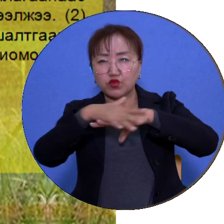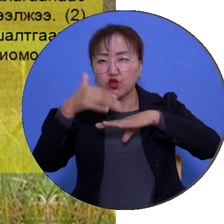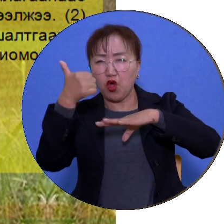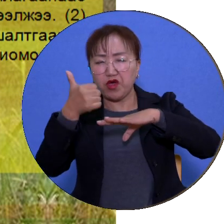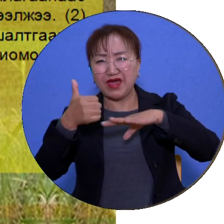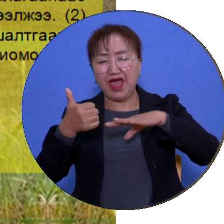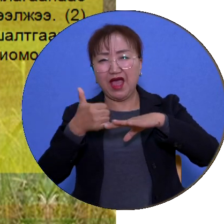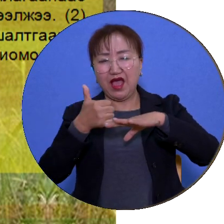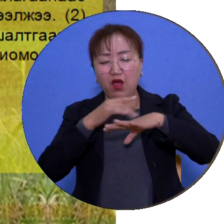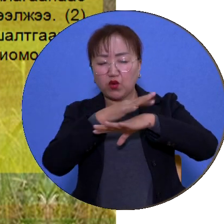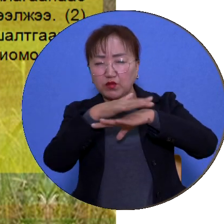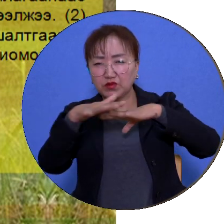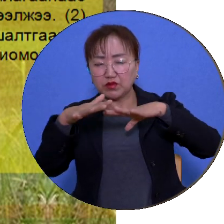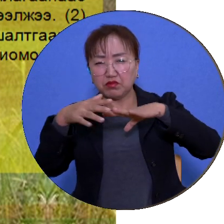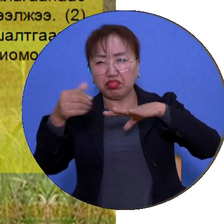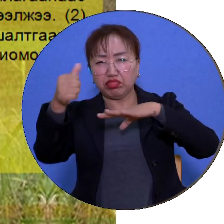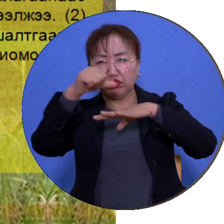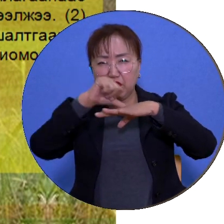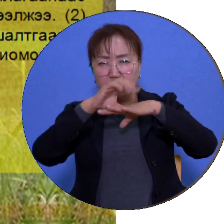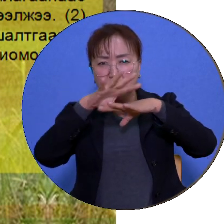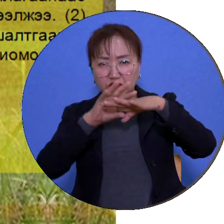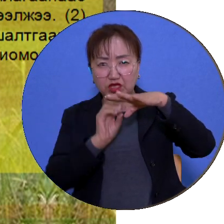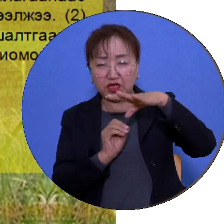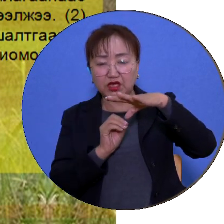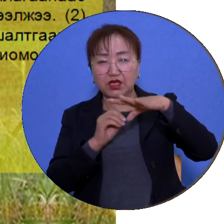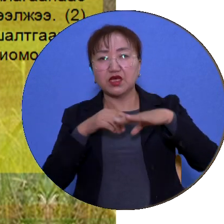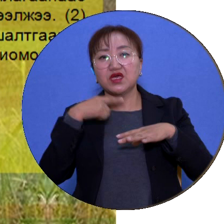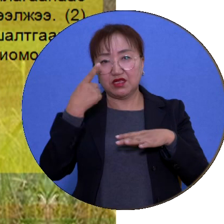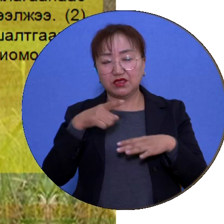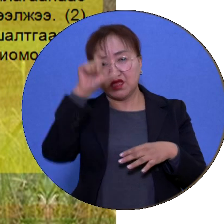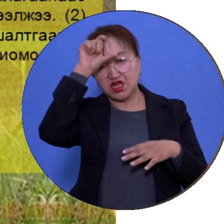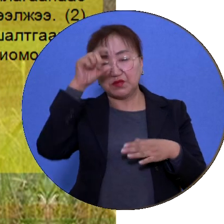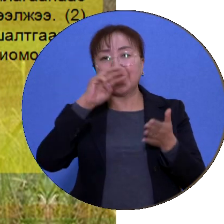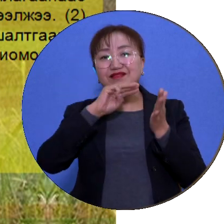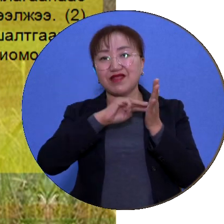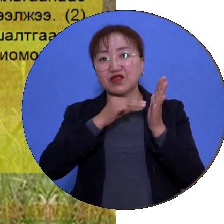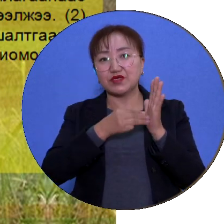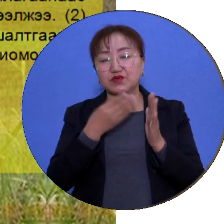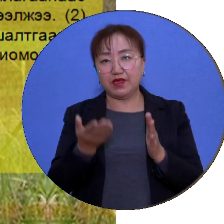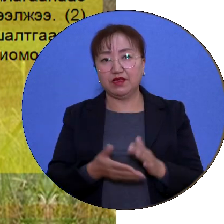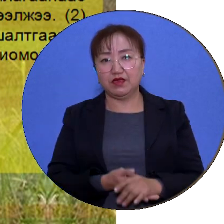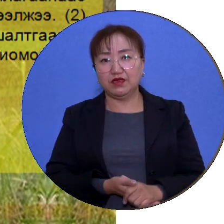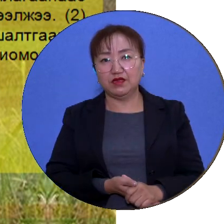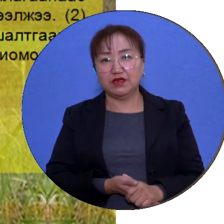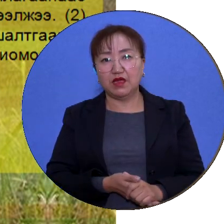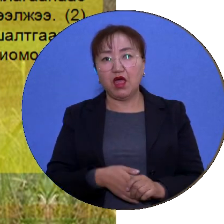པའི ལམུག ནས ལས སྤྲར ཞིག དགུགས ཁུགས དགས སྤྲུག དགས སྤེལ